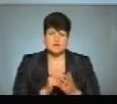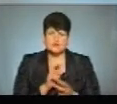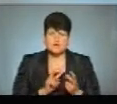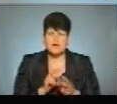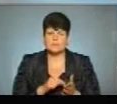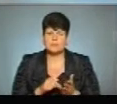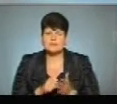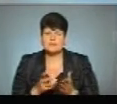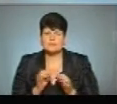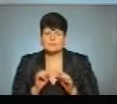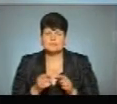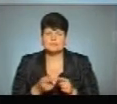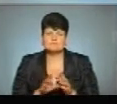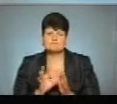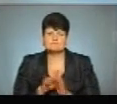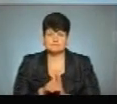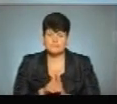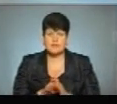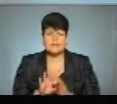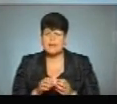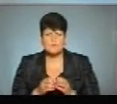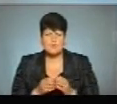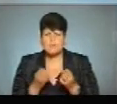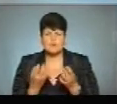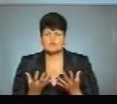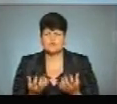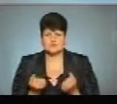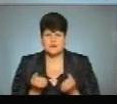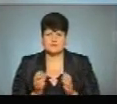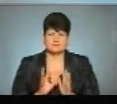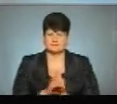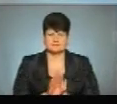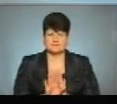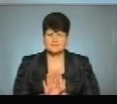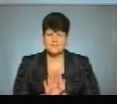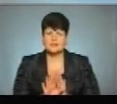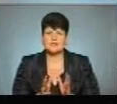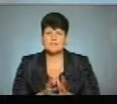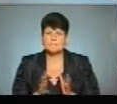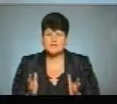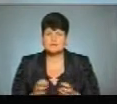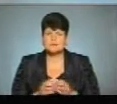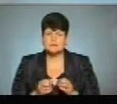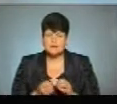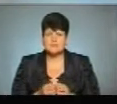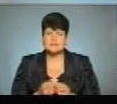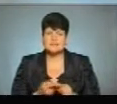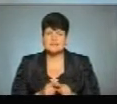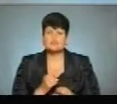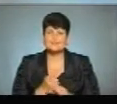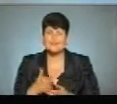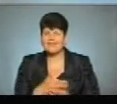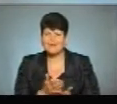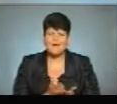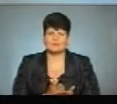максимально ефективно це впровадити. Оскільки не проблема просто взяти якісь продукти впровадити. А найбільше в нас актуальне питання впровадити це